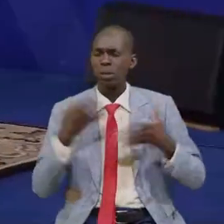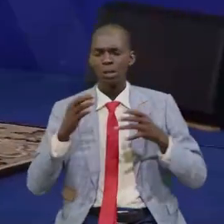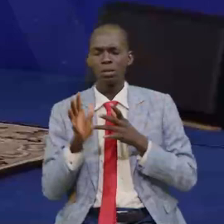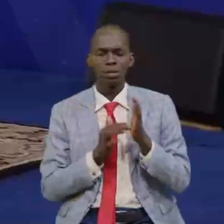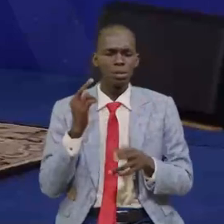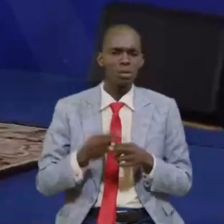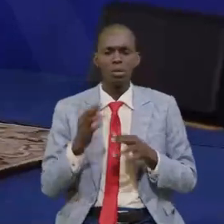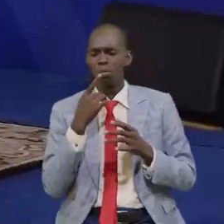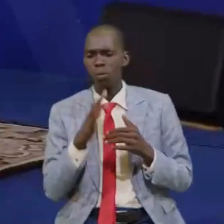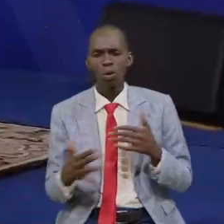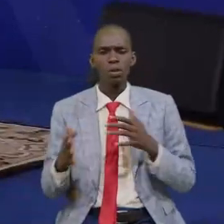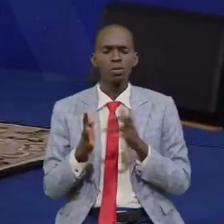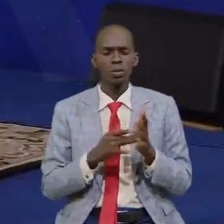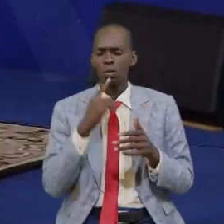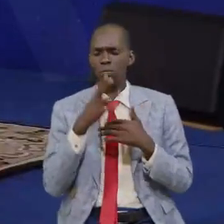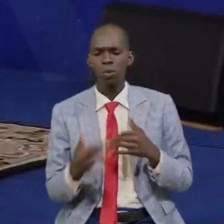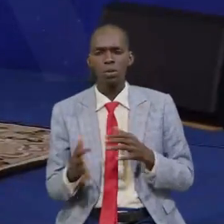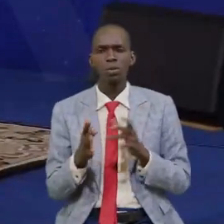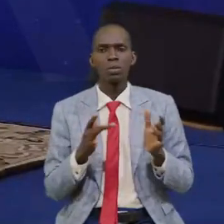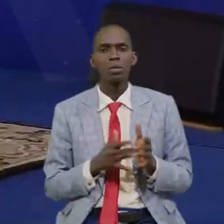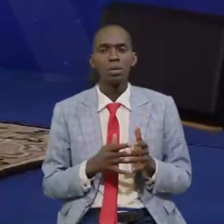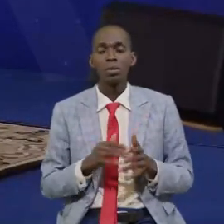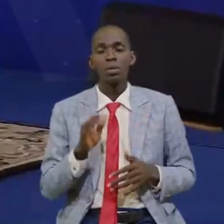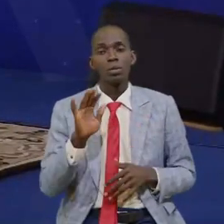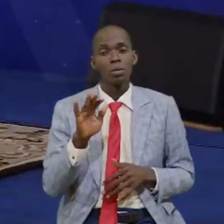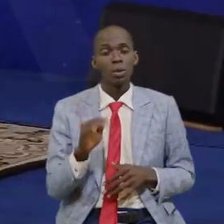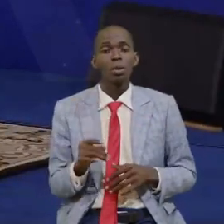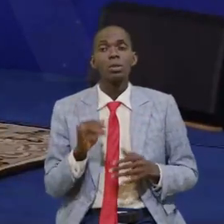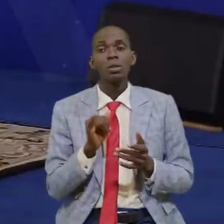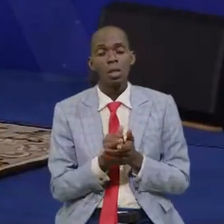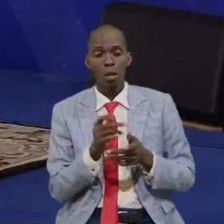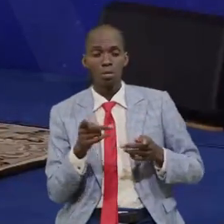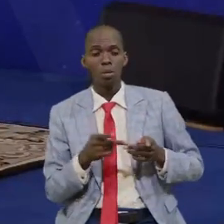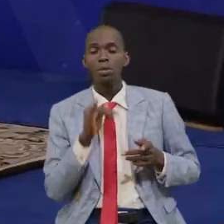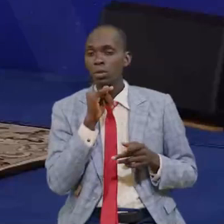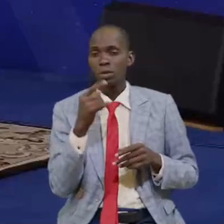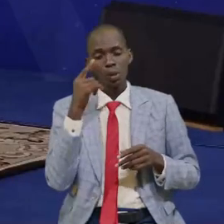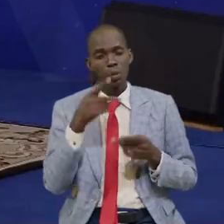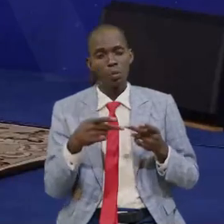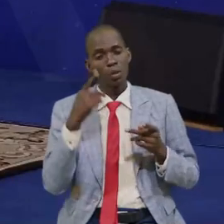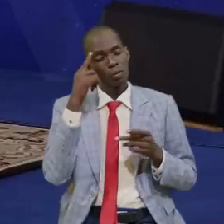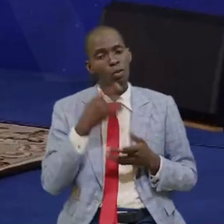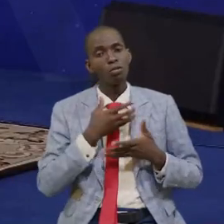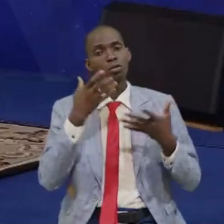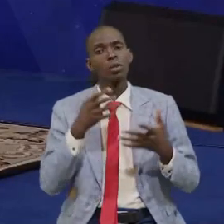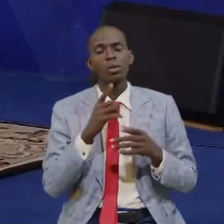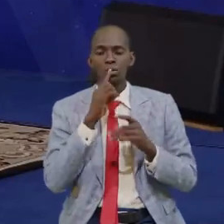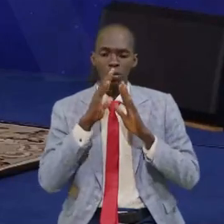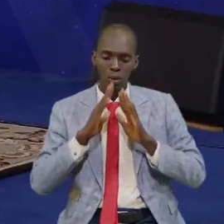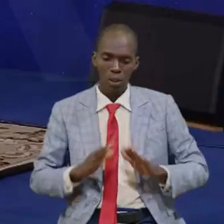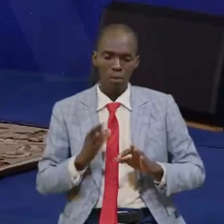Jésus. Sang de Jésus. Sang de Jésus. Bon, ce lieu, ce n'est pas un lieu pour qu'on crie. Mais la foi